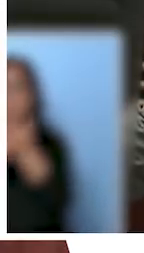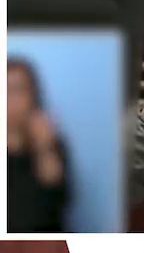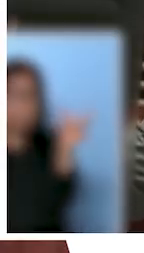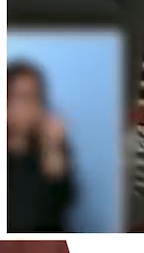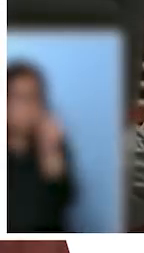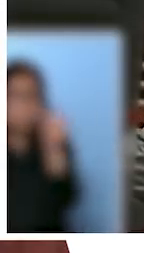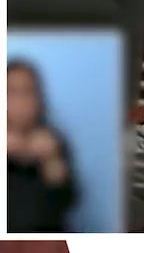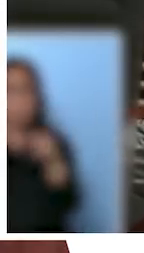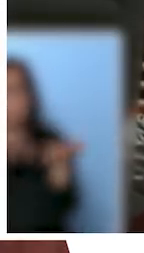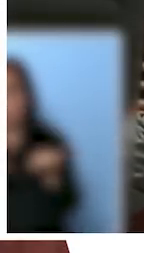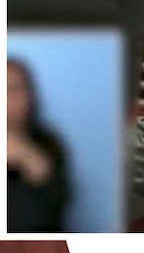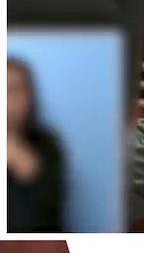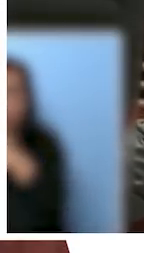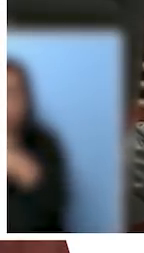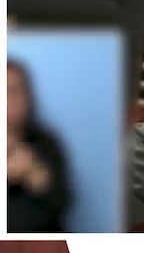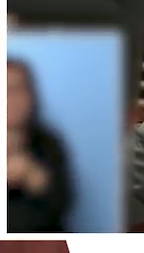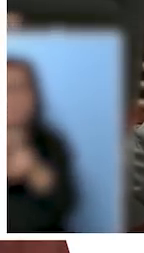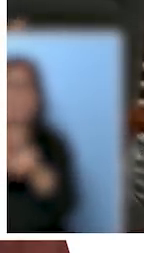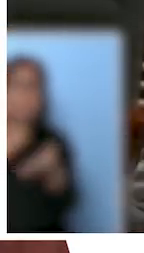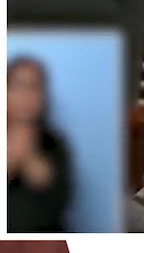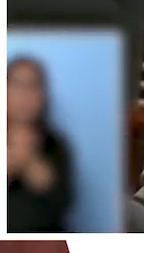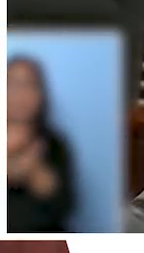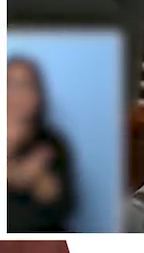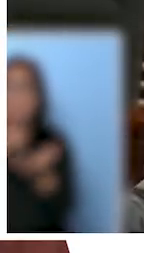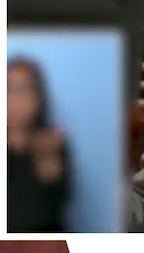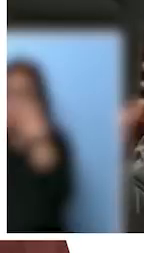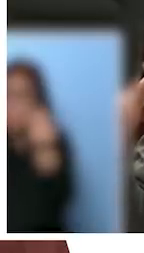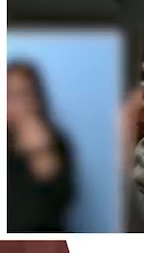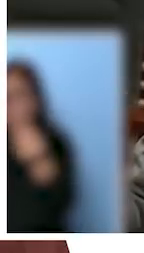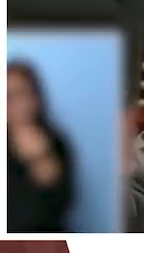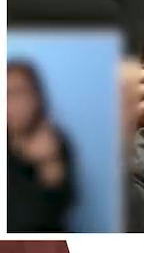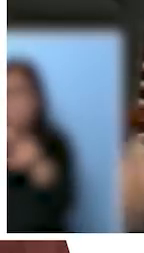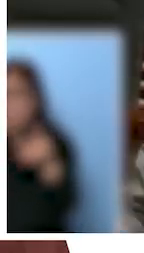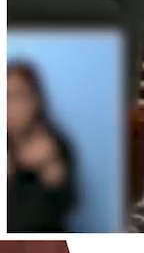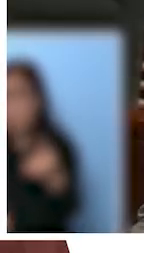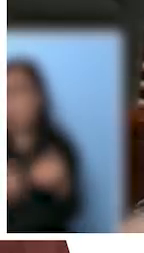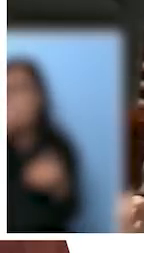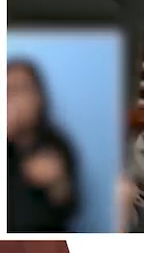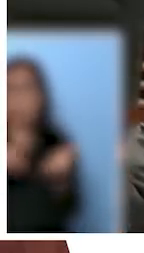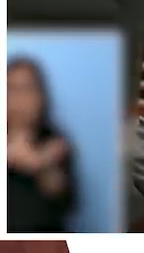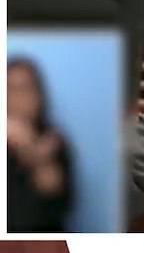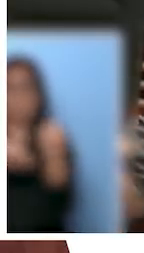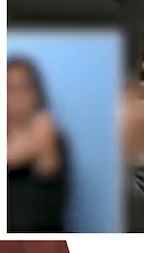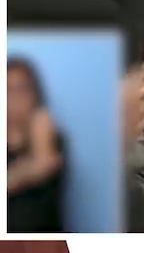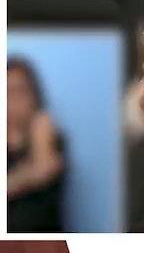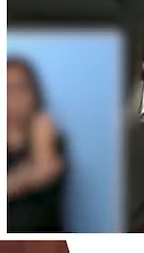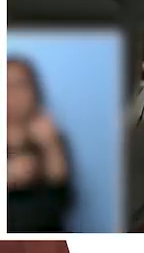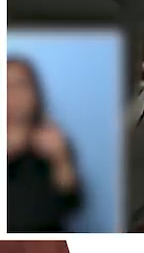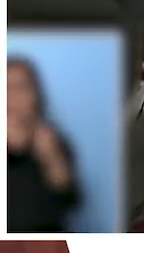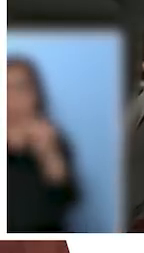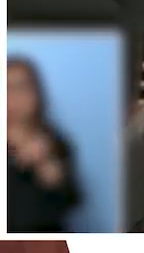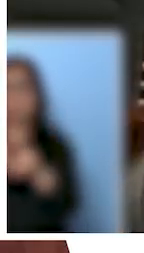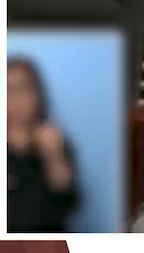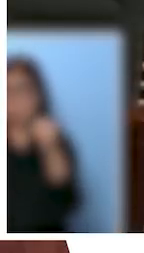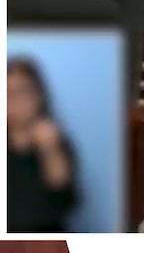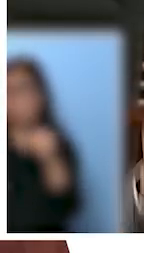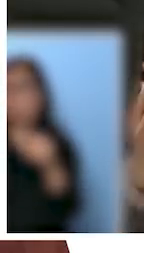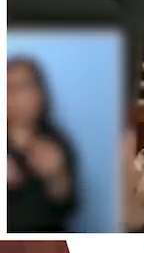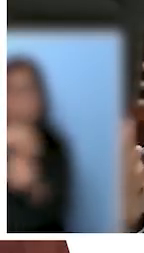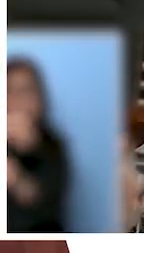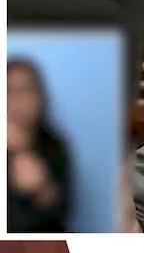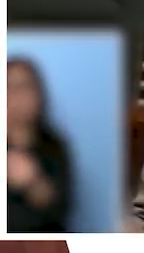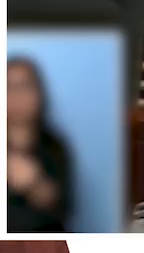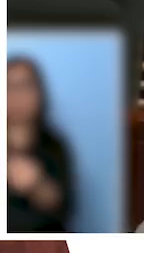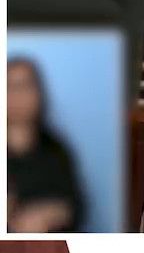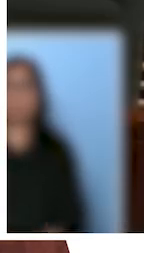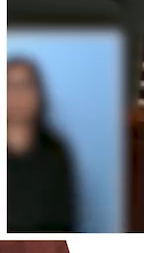一啲海外佢哋嘅有用嘅經驗喺我哋嘅司法機構系統裏面咧，喺判案嘅時候去運用。咁既